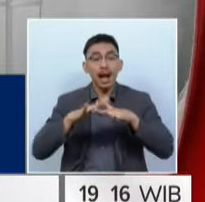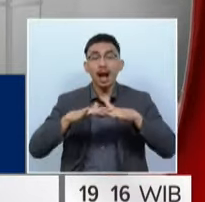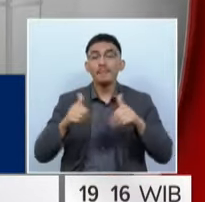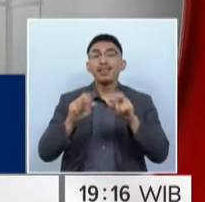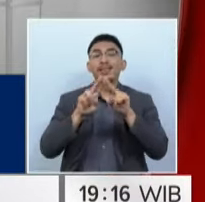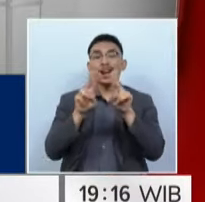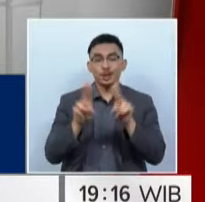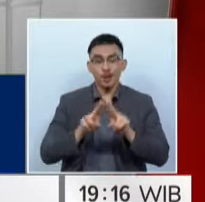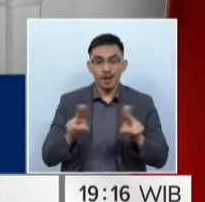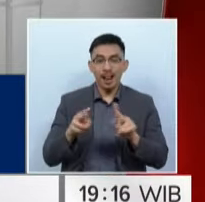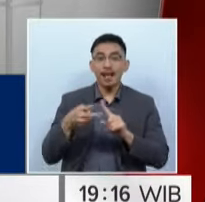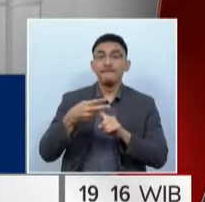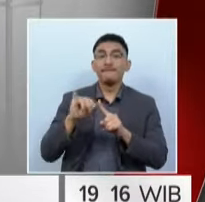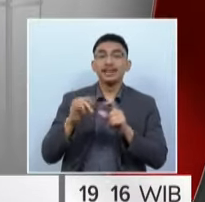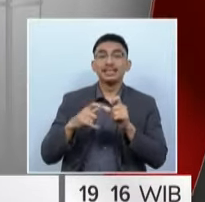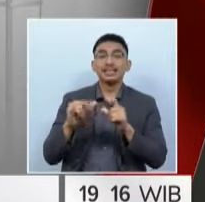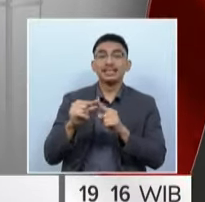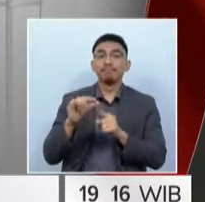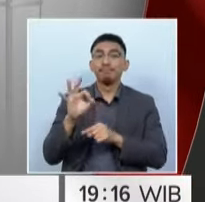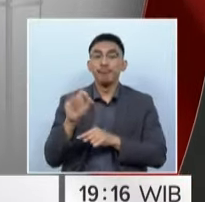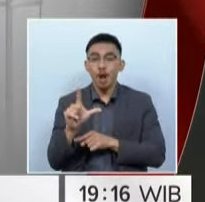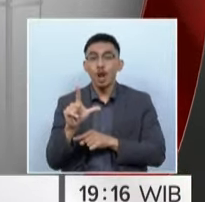Universitas Kristen